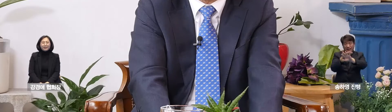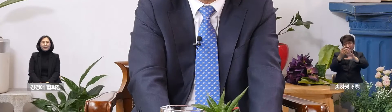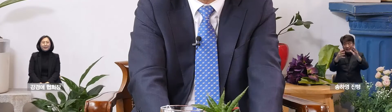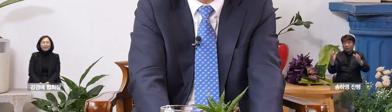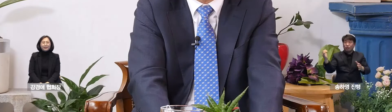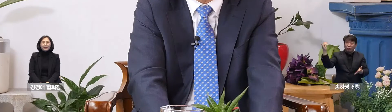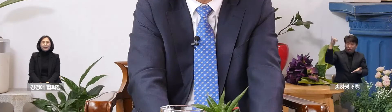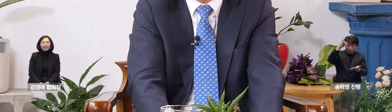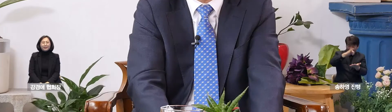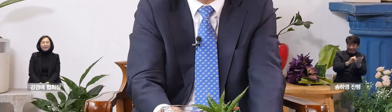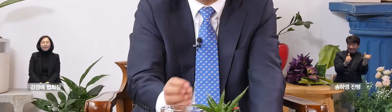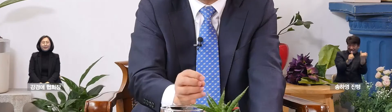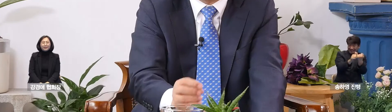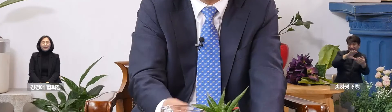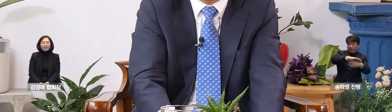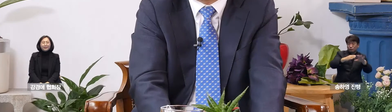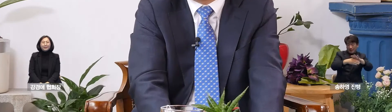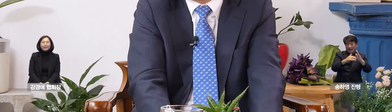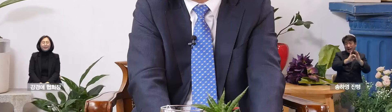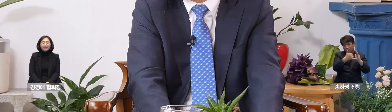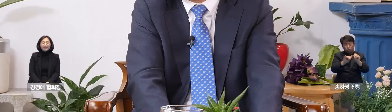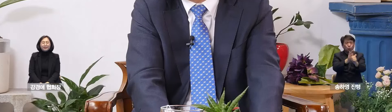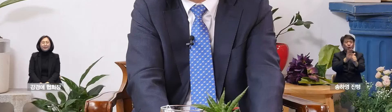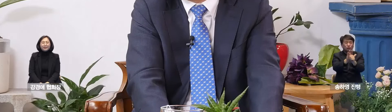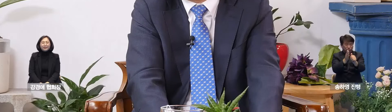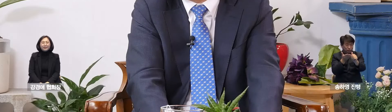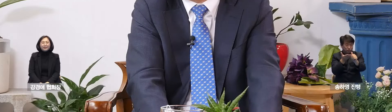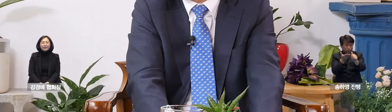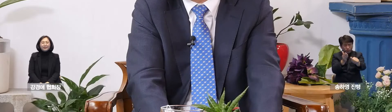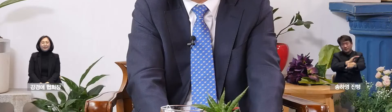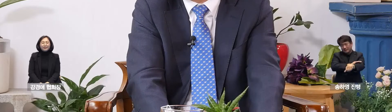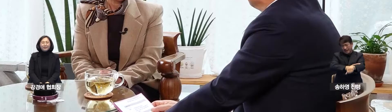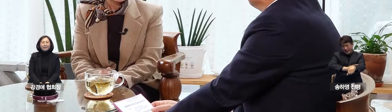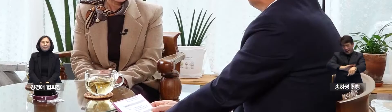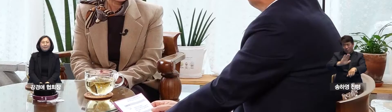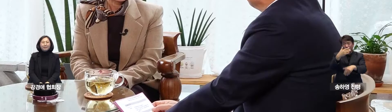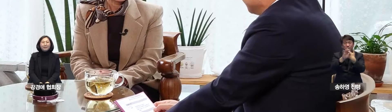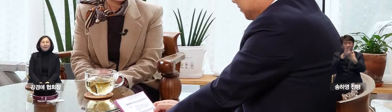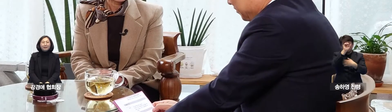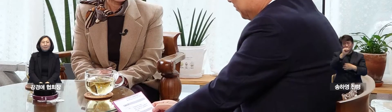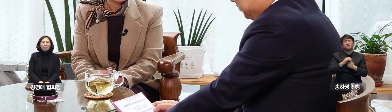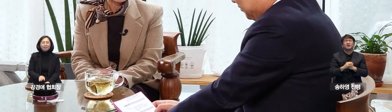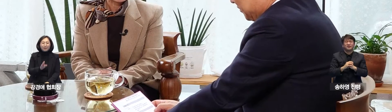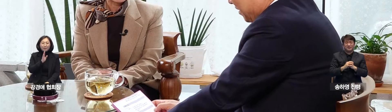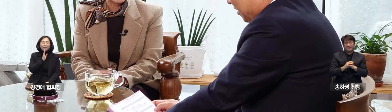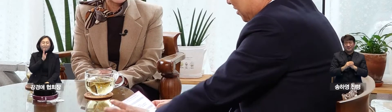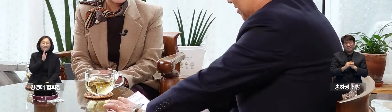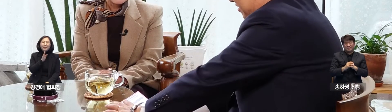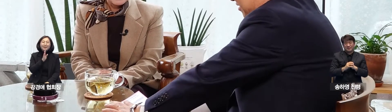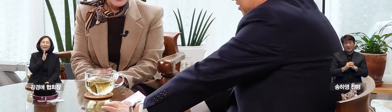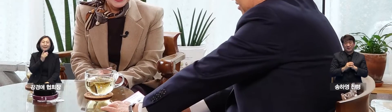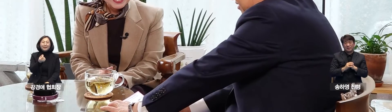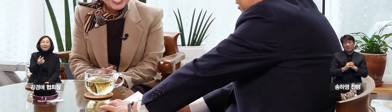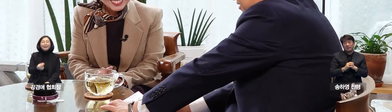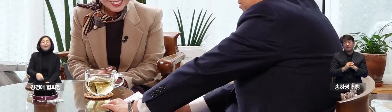다문화 가정 이루고 있는 여성들 그분들 도와주는 일도 꼭 좀 잘 됐으면 좋겠습니다. 저도 바라는 바입니다.